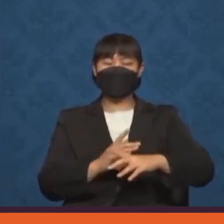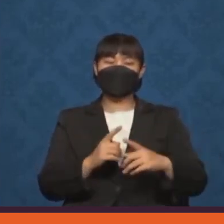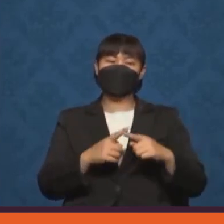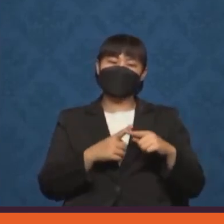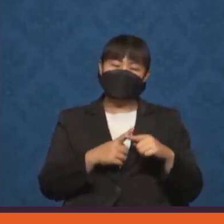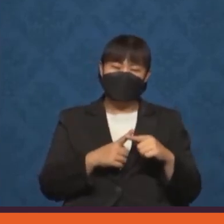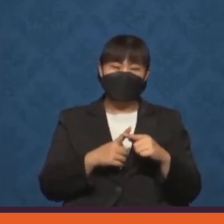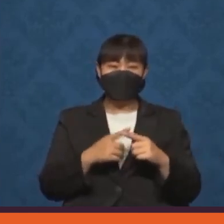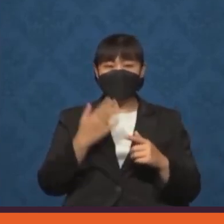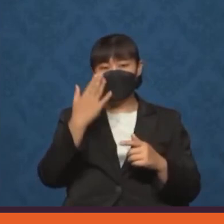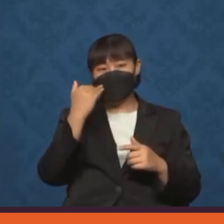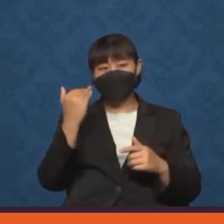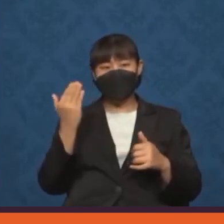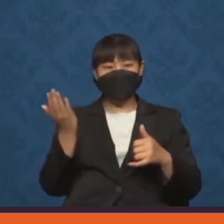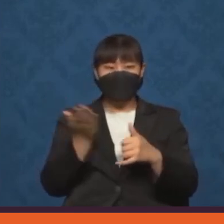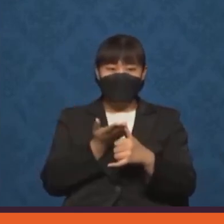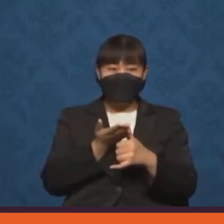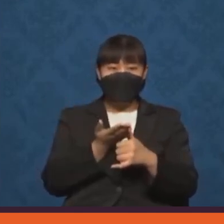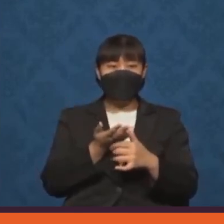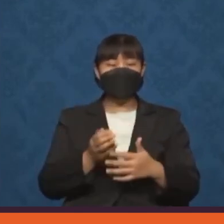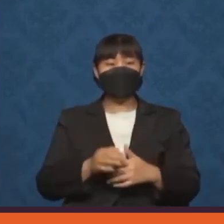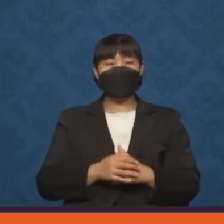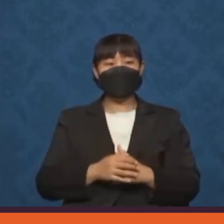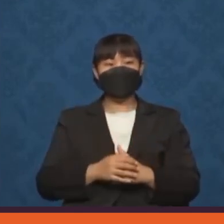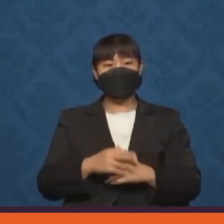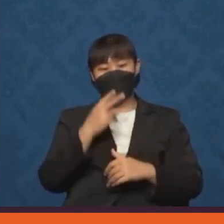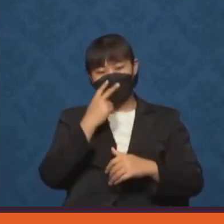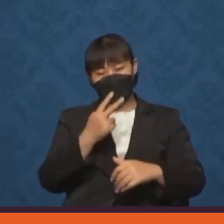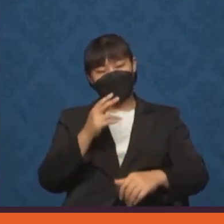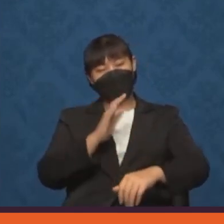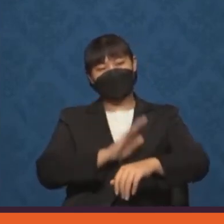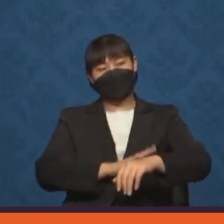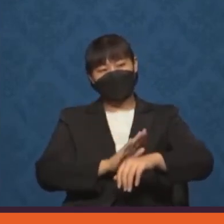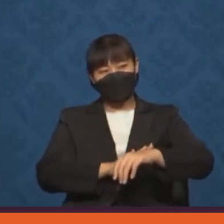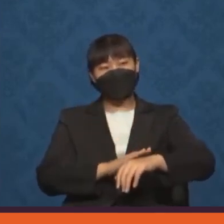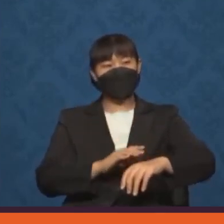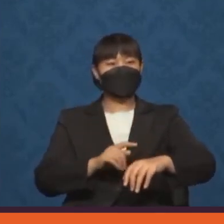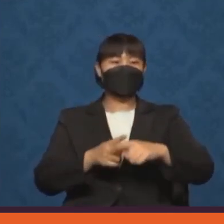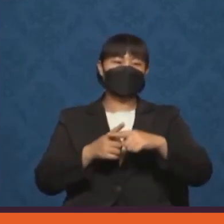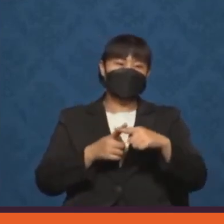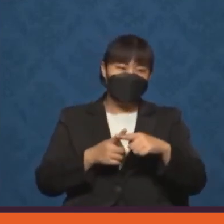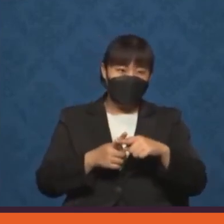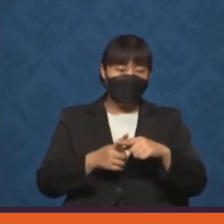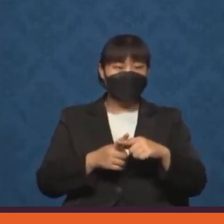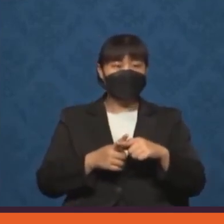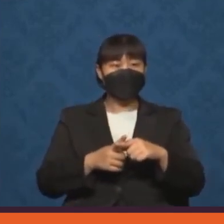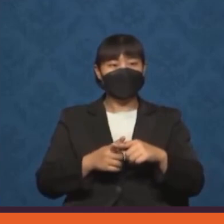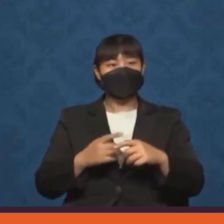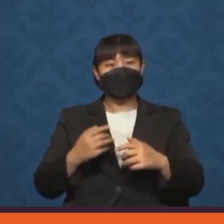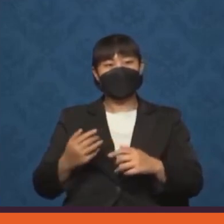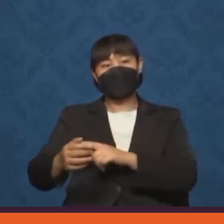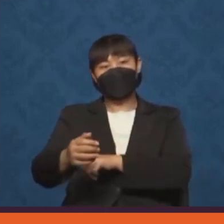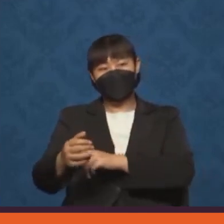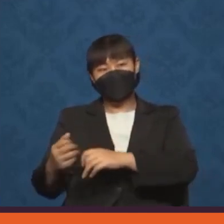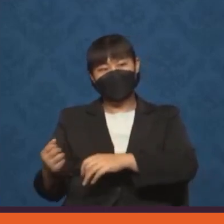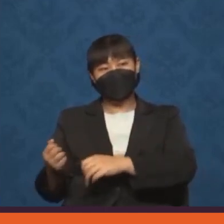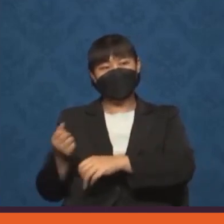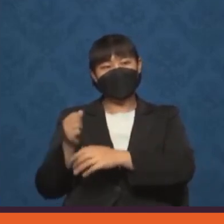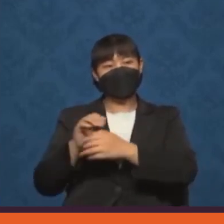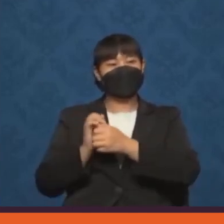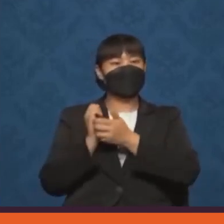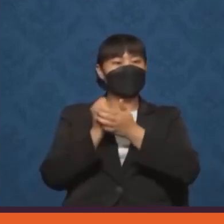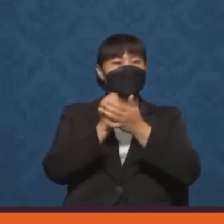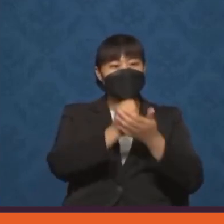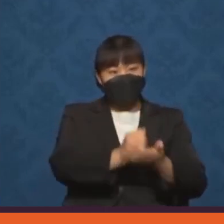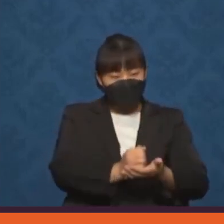นี่ไม่ใช่การตัดหัวครับเราเห็นว่าแขนซ้ายบาดเจ็บเรากำลังจะเอาแขนขวาเข้าไปรักษาแขนซ้ายไ